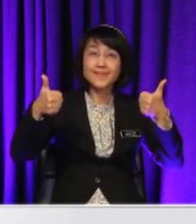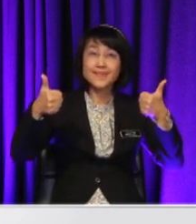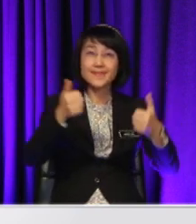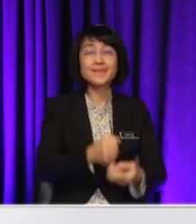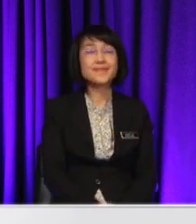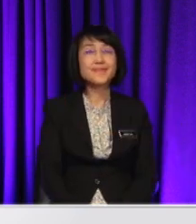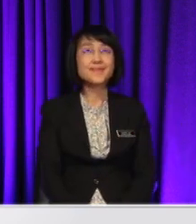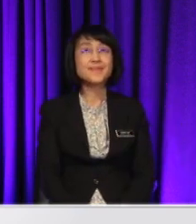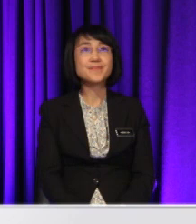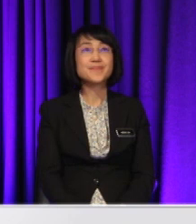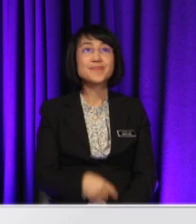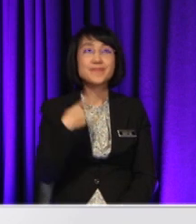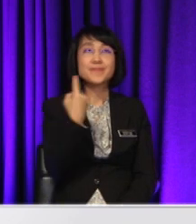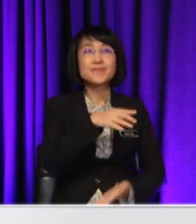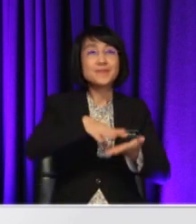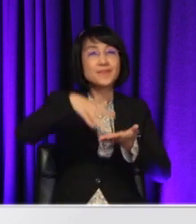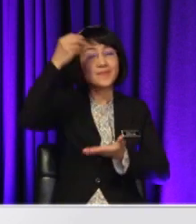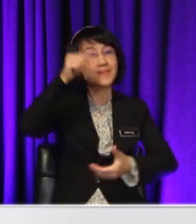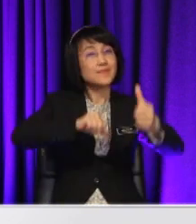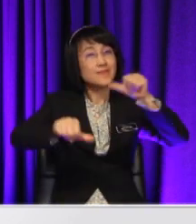kita tidak belajar